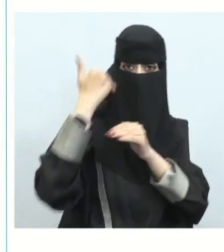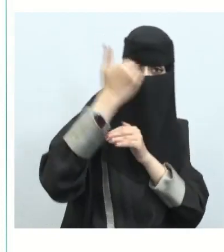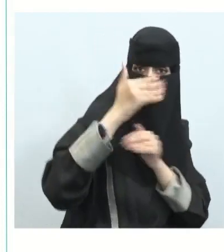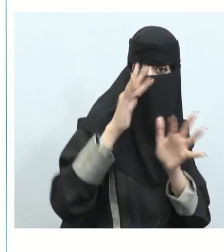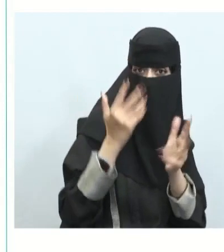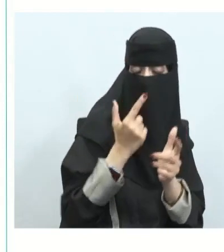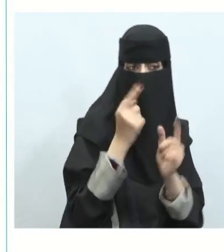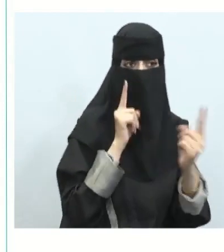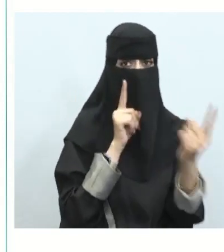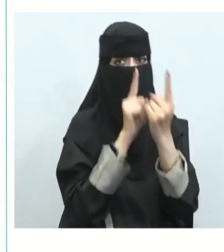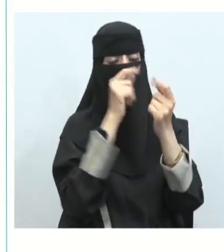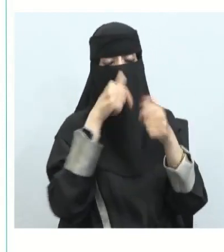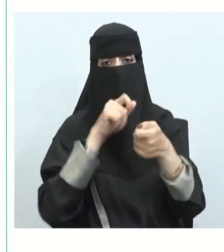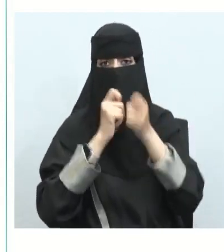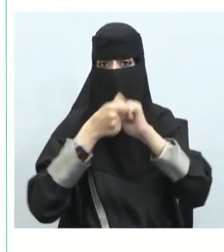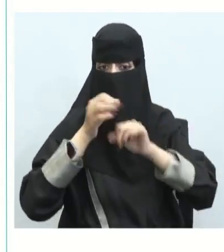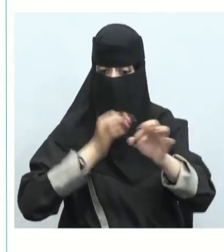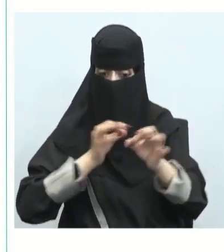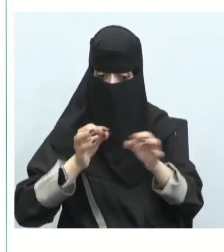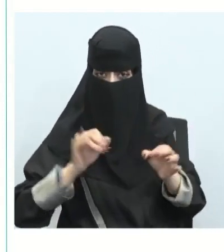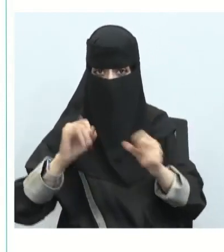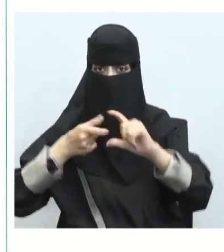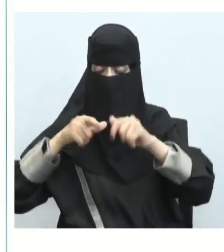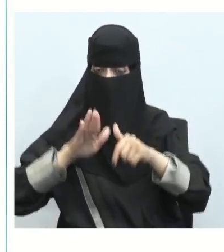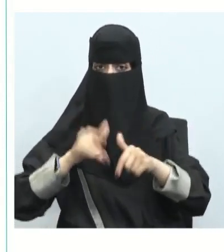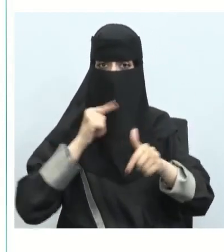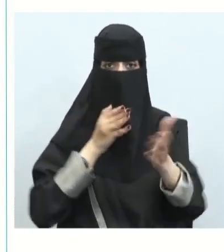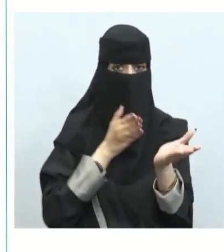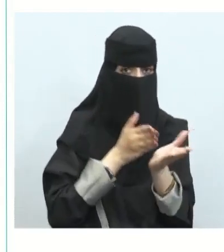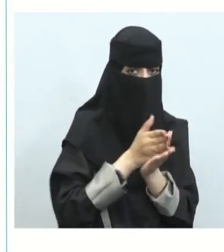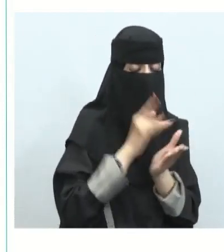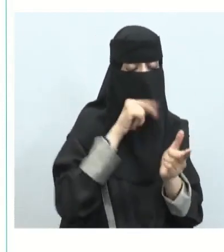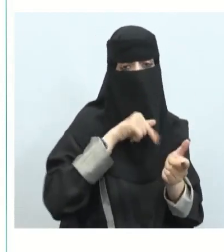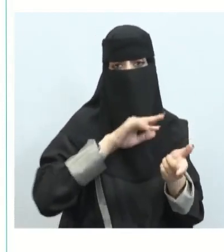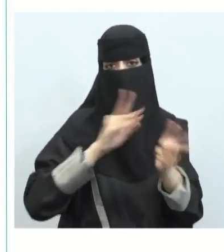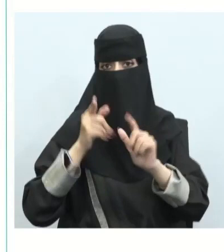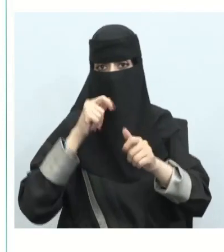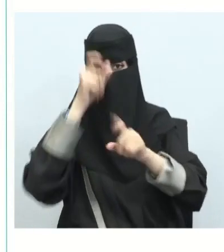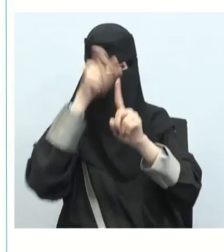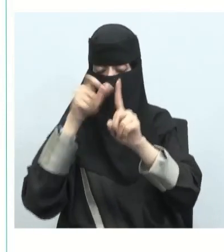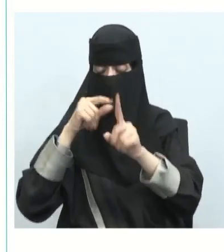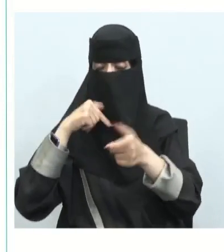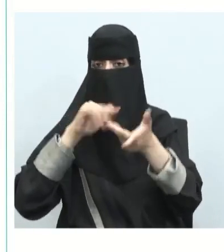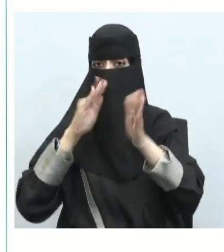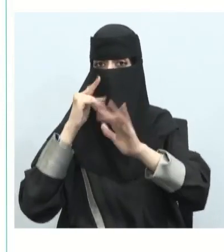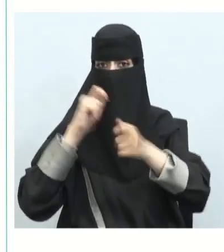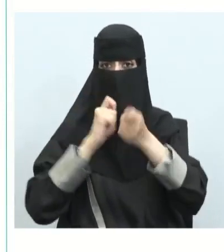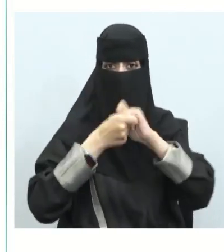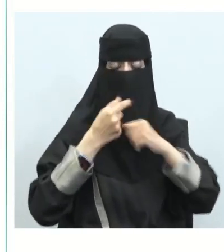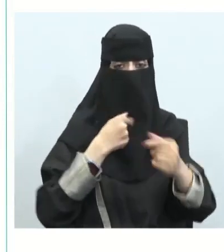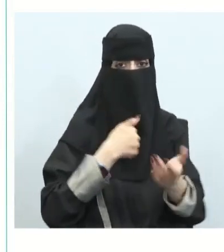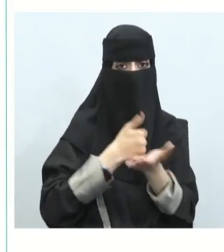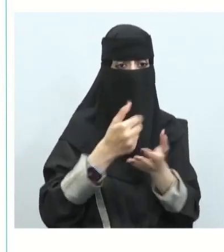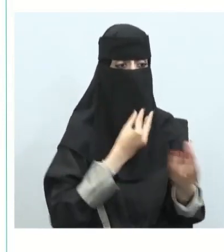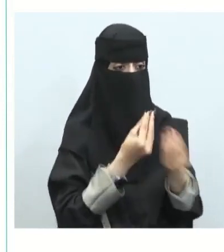التغيير اذا حينما نغير سياسه منظمه او نغير طريقه او نغير موظفين او نغير اسلوب التعامل